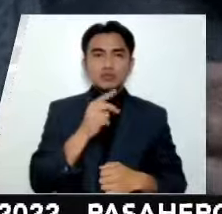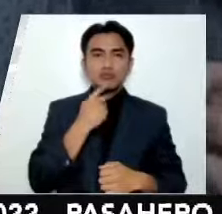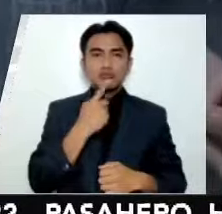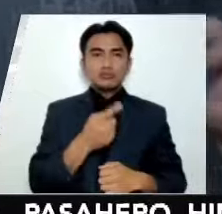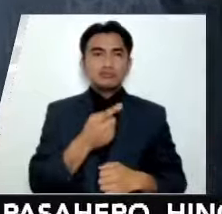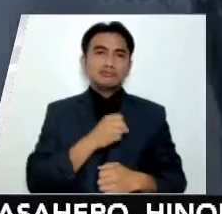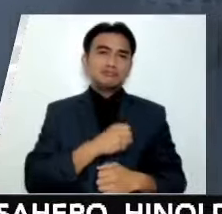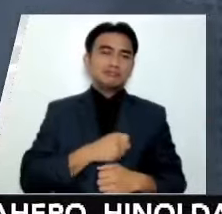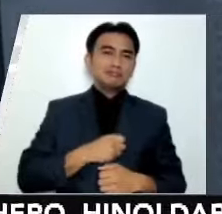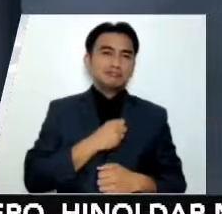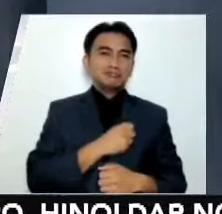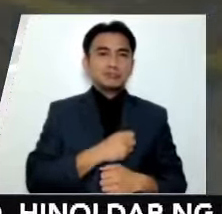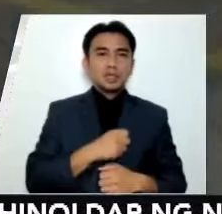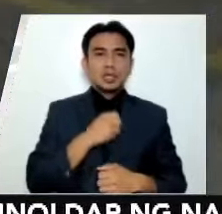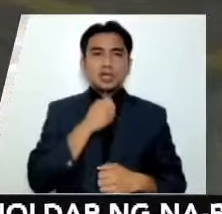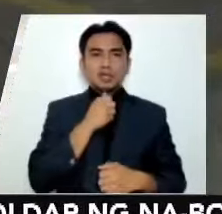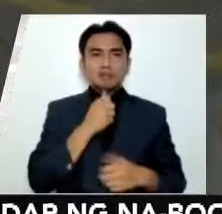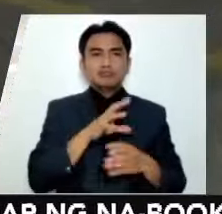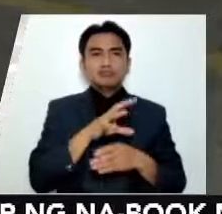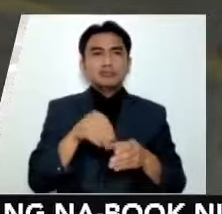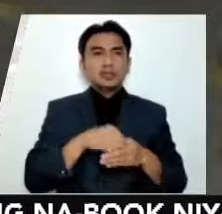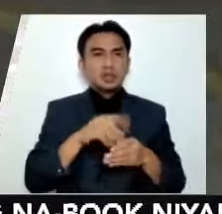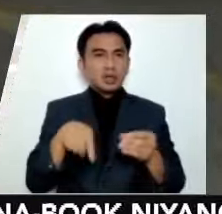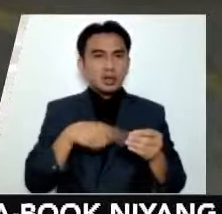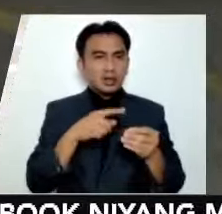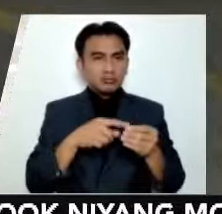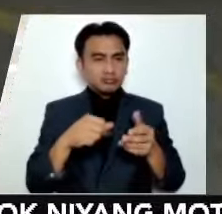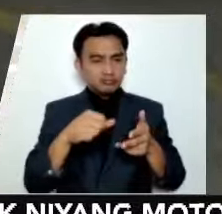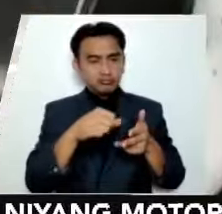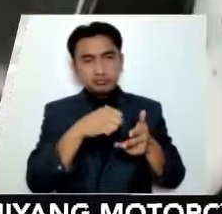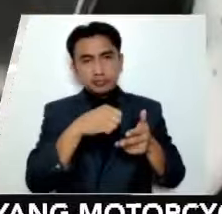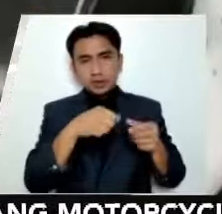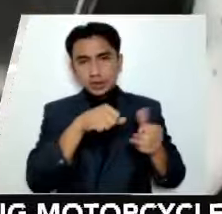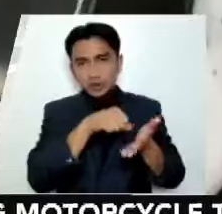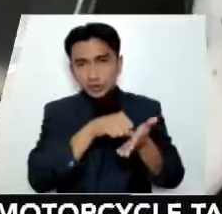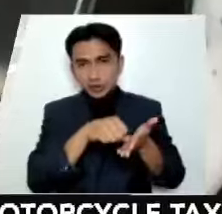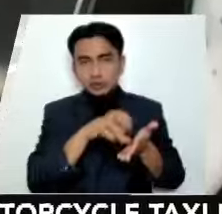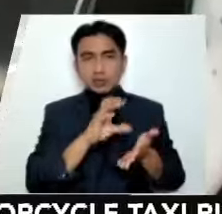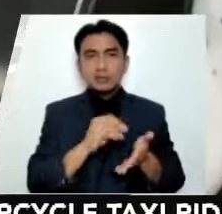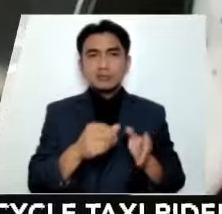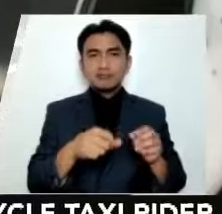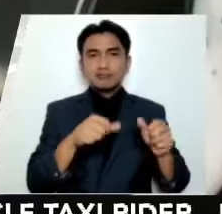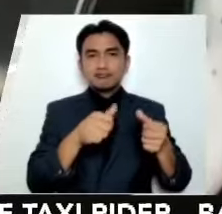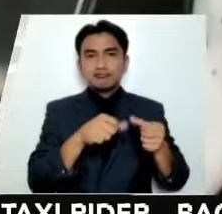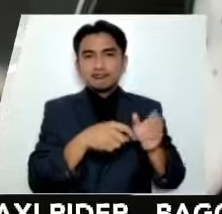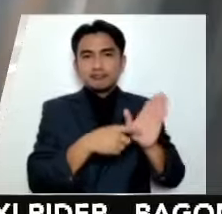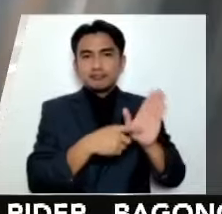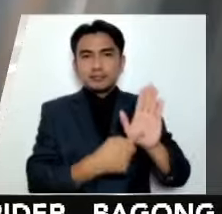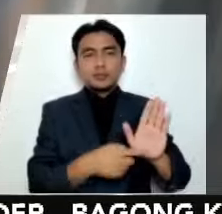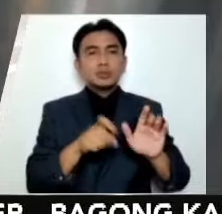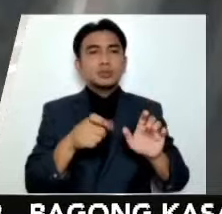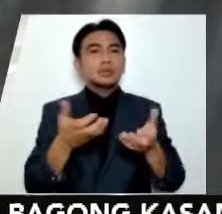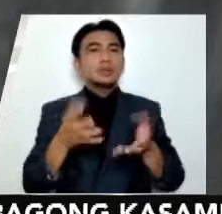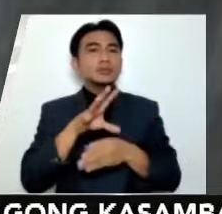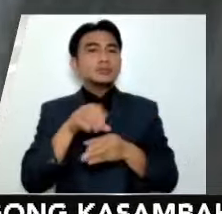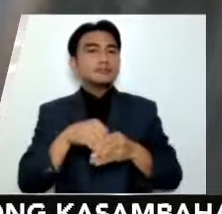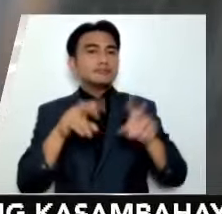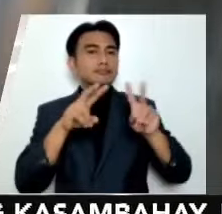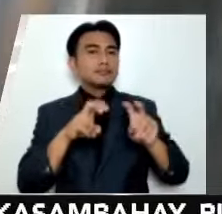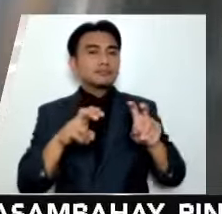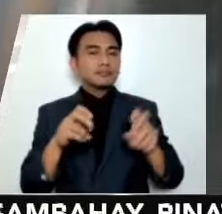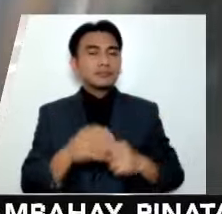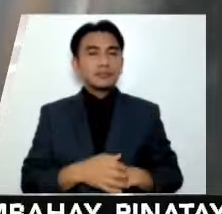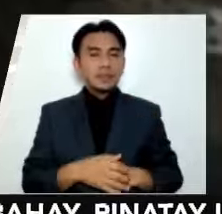kanyang opisina sa mga sticker o markings at suportado niya ang pag-imbestiga sa mga ito. Pinaalis na raw niya ang mga sticker